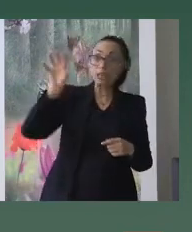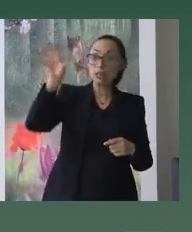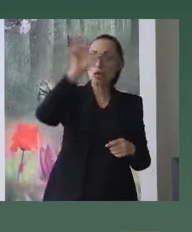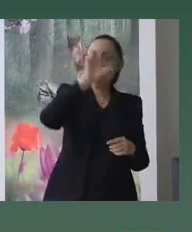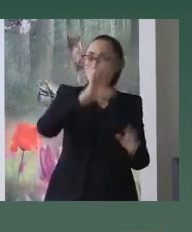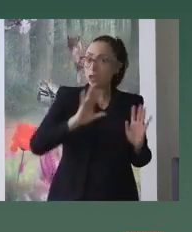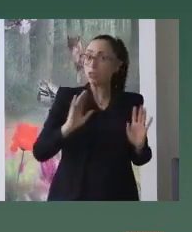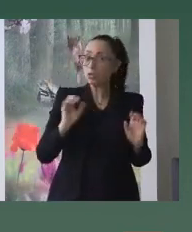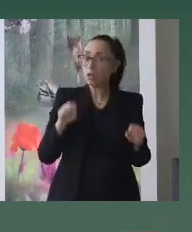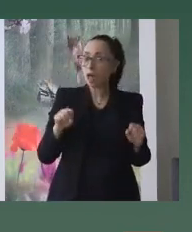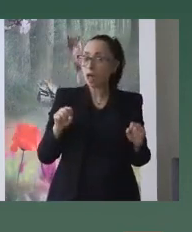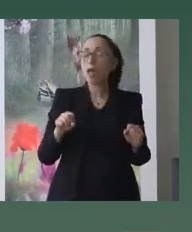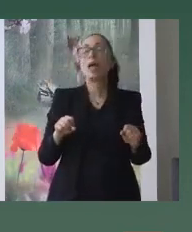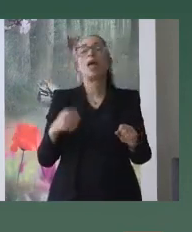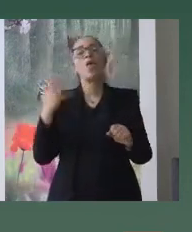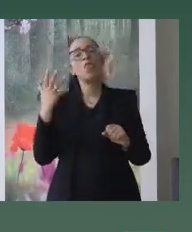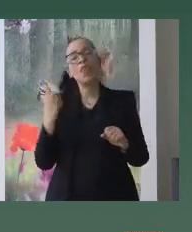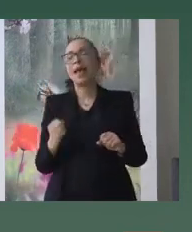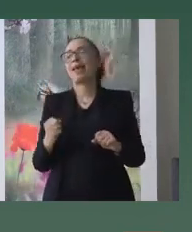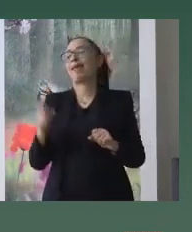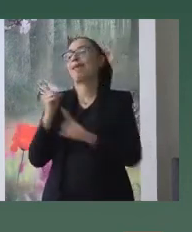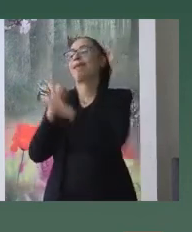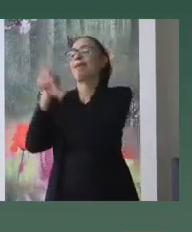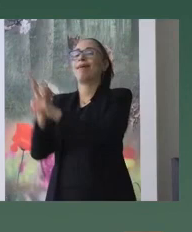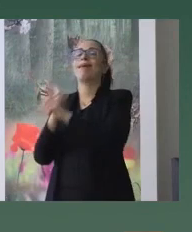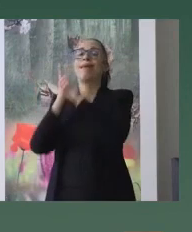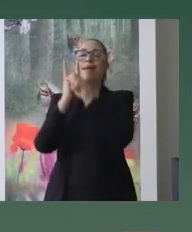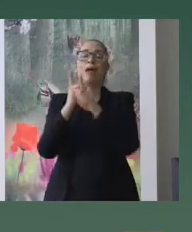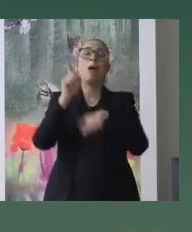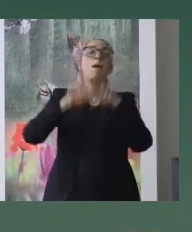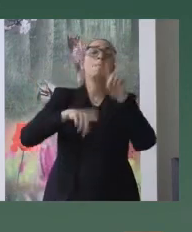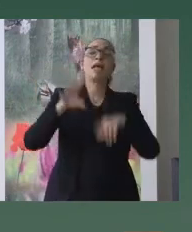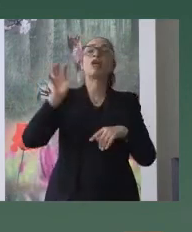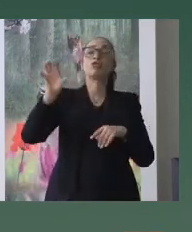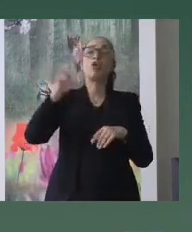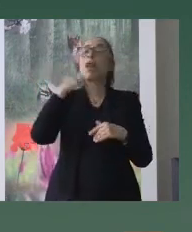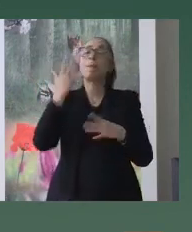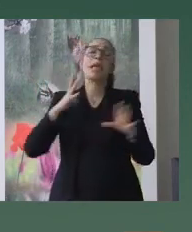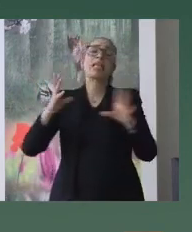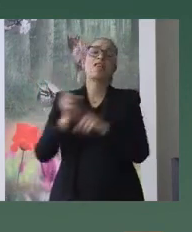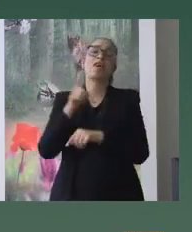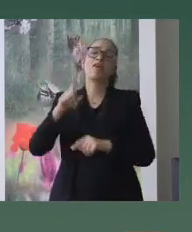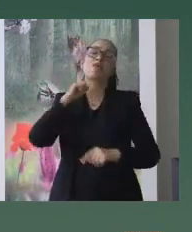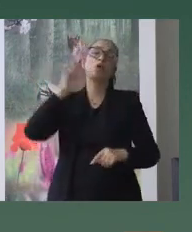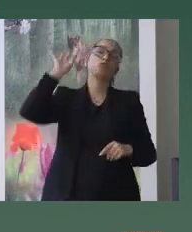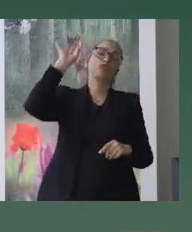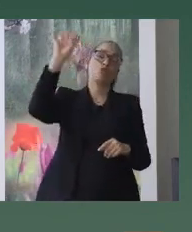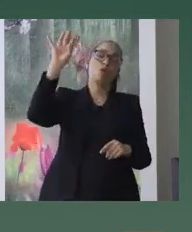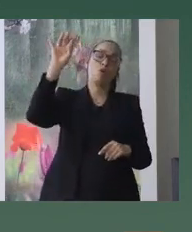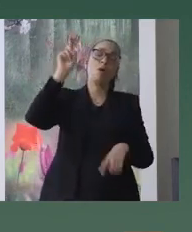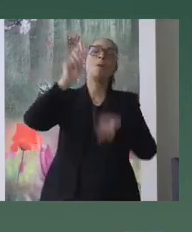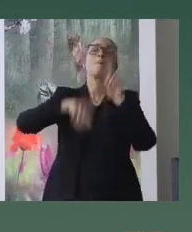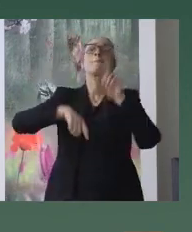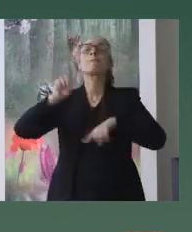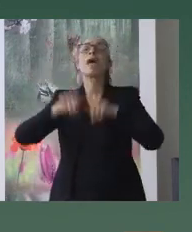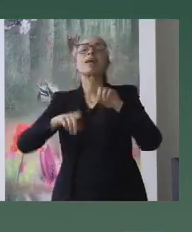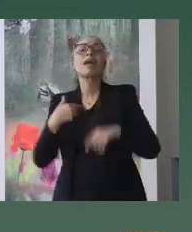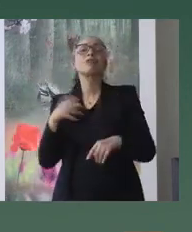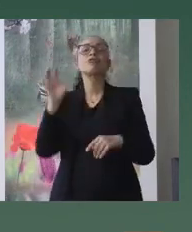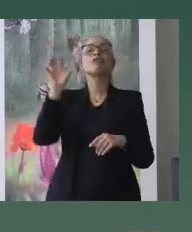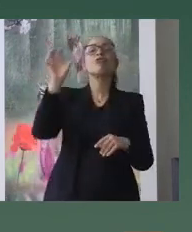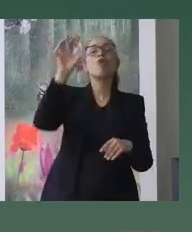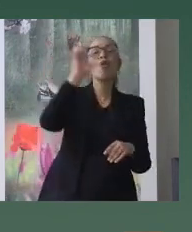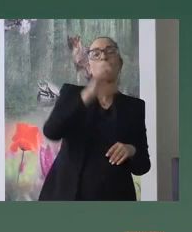χωρίς κάποια ιδιαιτερότητα. Θα έχει ιδιαιτερότητες, γιατί υπάρχουν χώρες που δεν μπορούν να πιάσουν αυτό το στόχο. Οι πρώην ανατολικές χώρες που είχαν βασιστεί στο λιγνίτι για